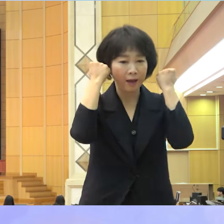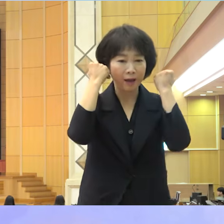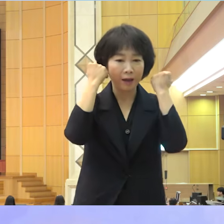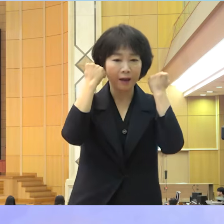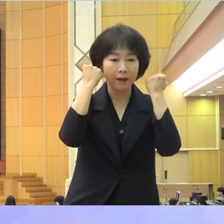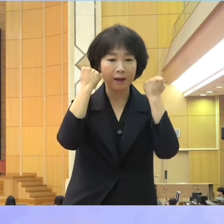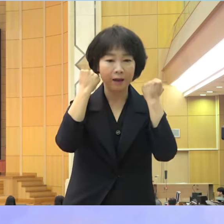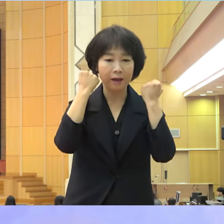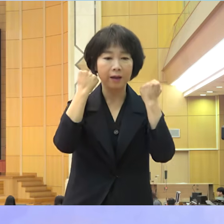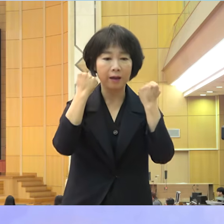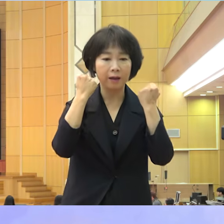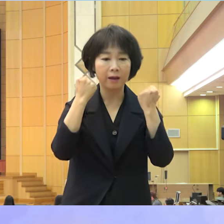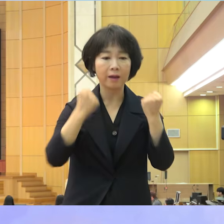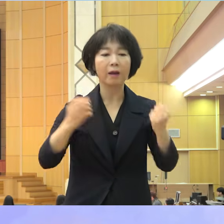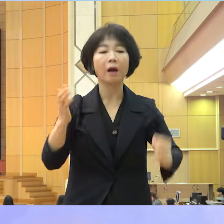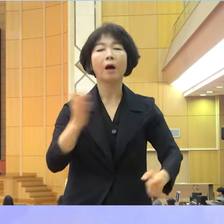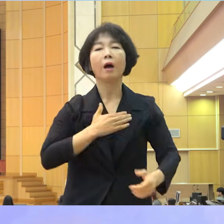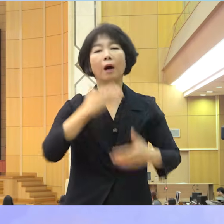살아계시네. 몸이